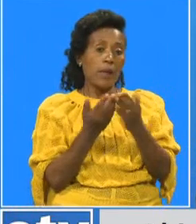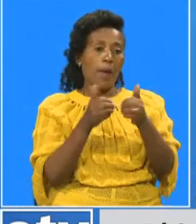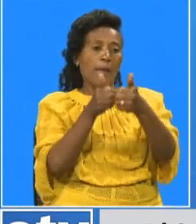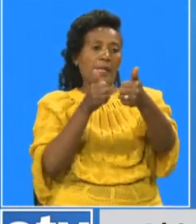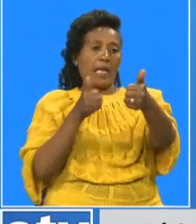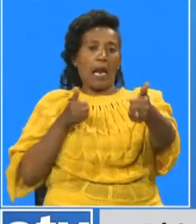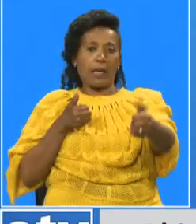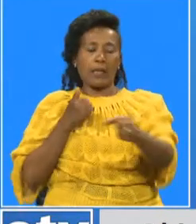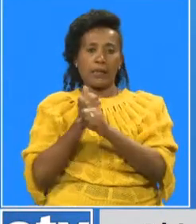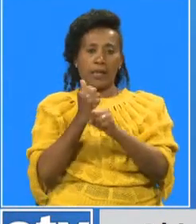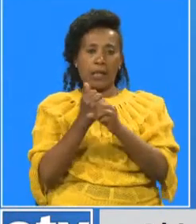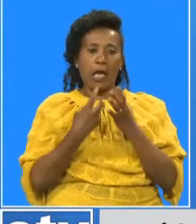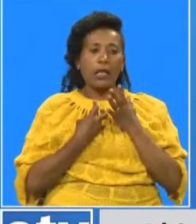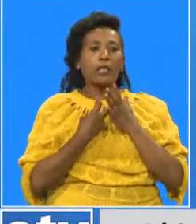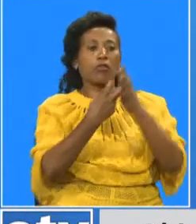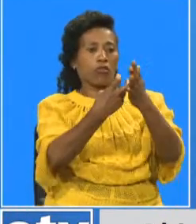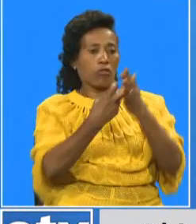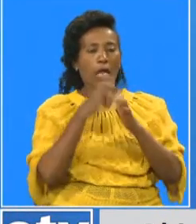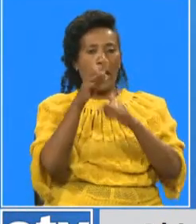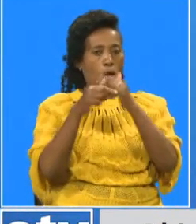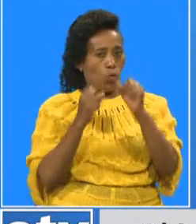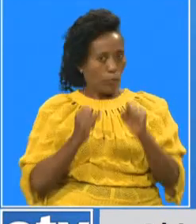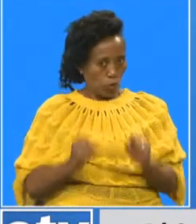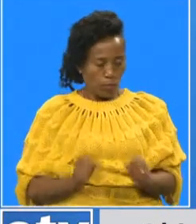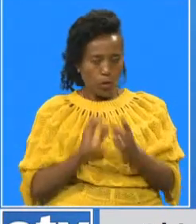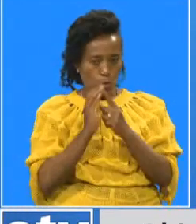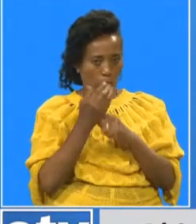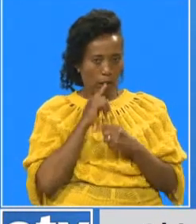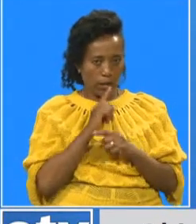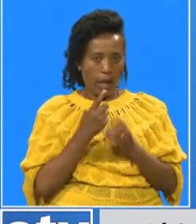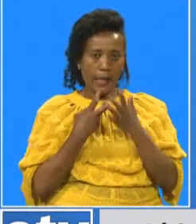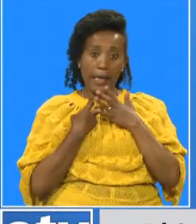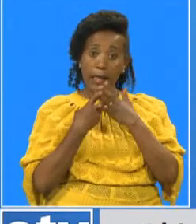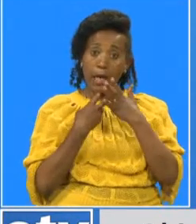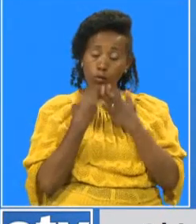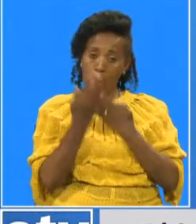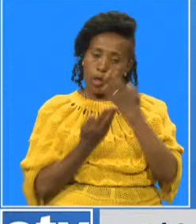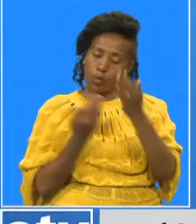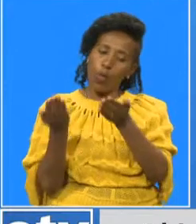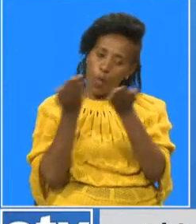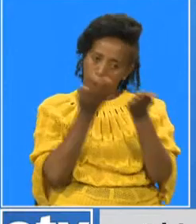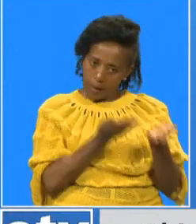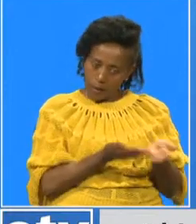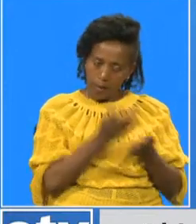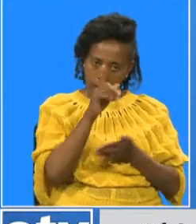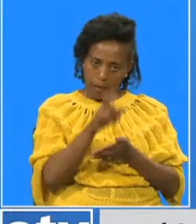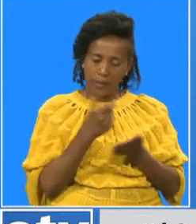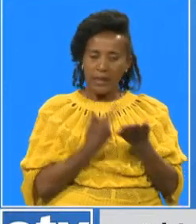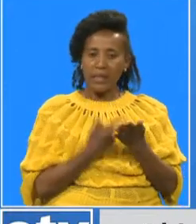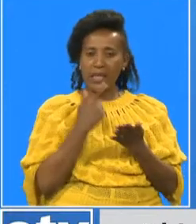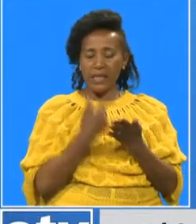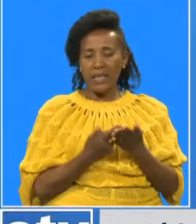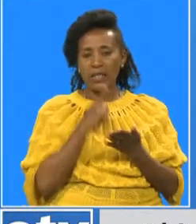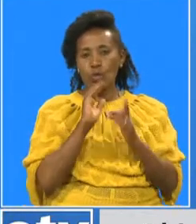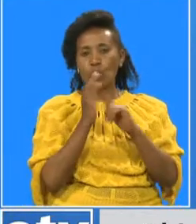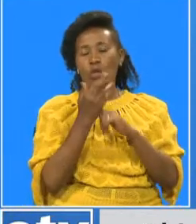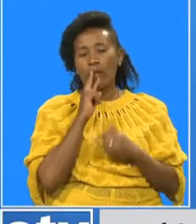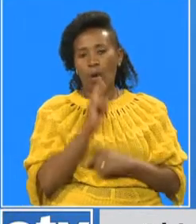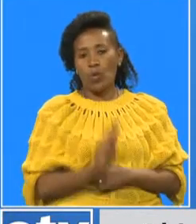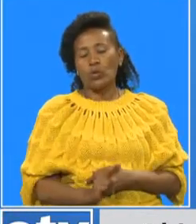መልኩ ሰራተኞች ሊጓጓዙ የሚችሉበትን ሁኔታ የትራንስፖርት አገልግሎት ማቅረብ እንዳለበት እነዚህ